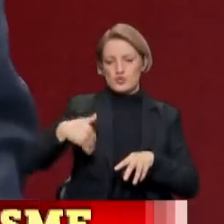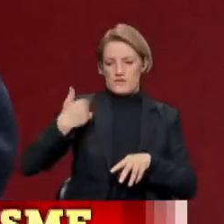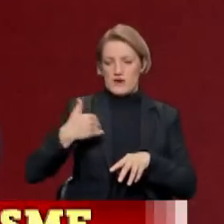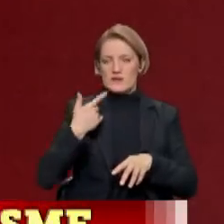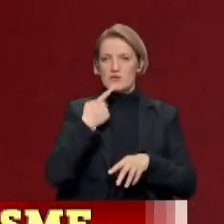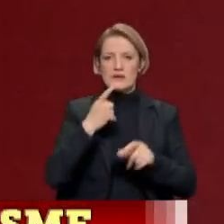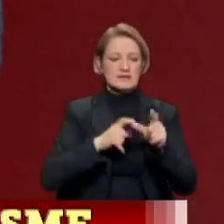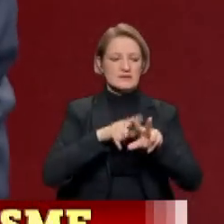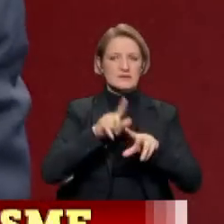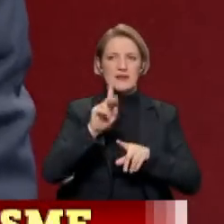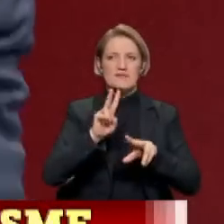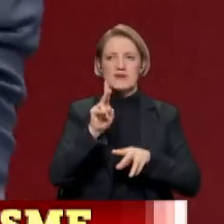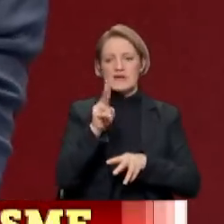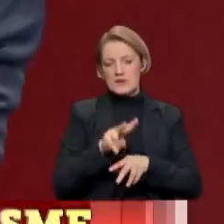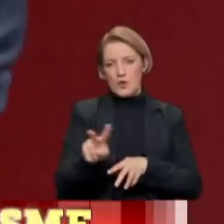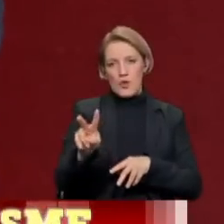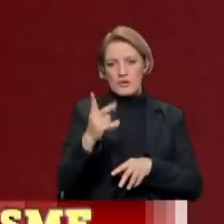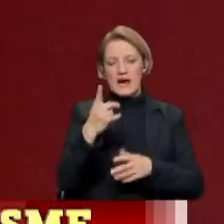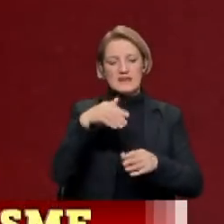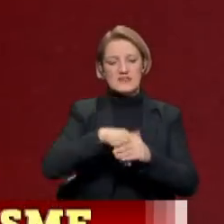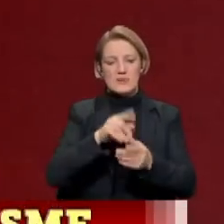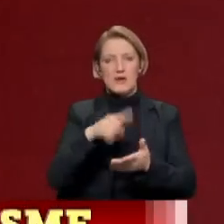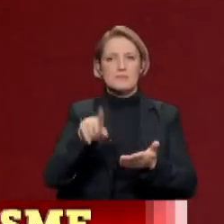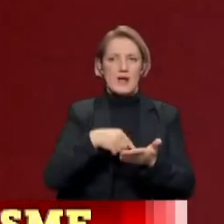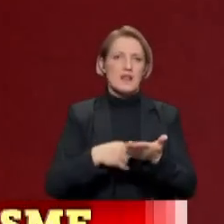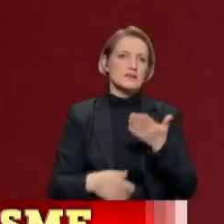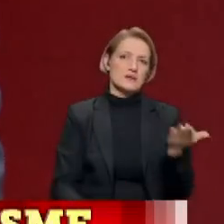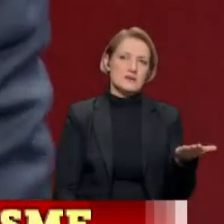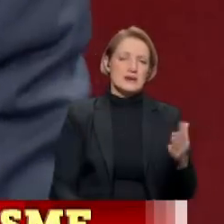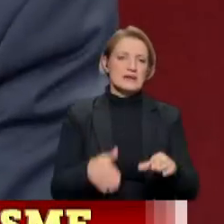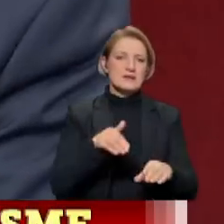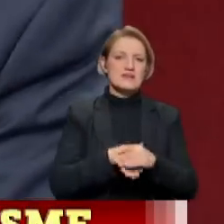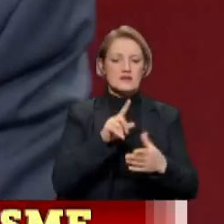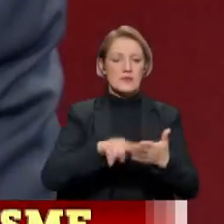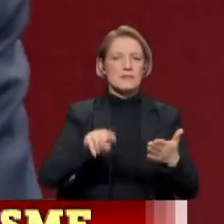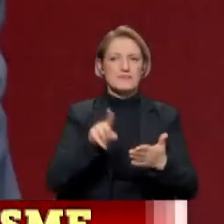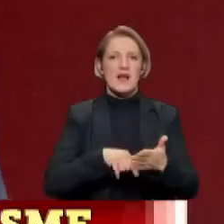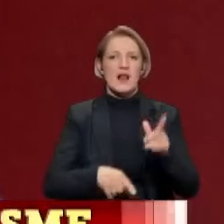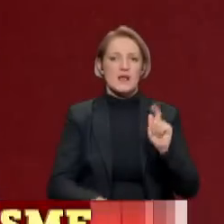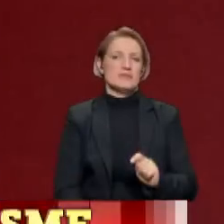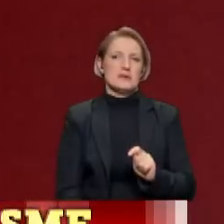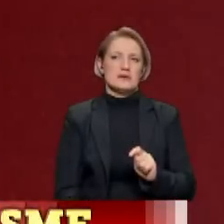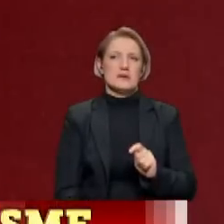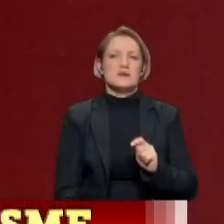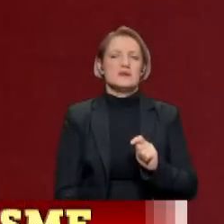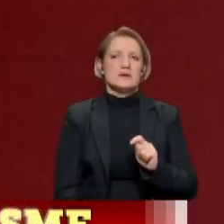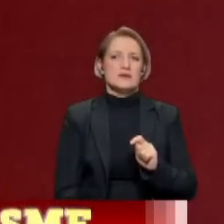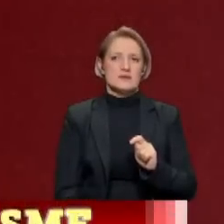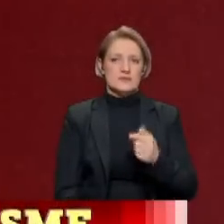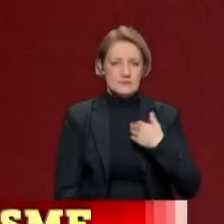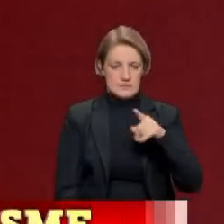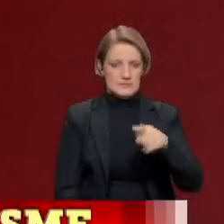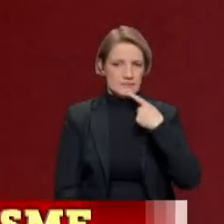söyledi. Selvi ne diyor? İki yol var. Ya seçimi iptal etmek lazım ya bilmem ne. Seçim iptal ettirildi. Ettirildi. Ben